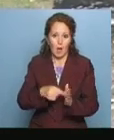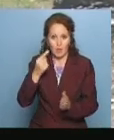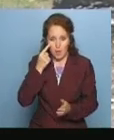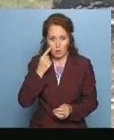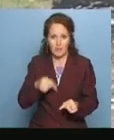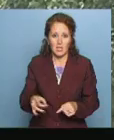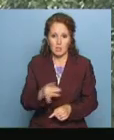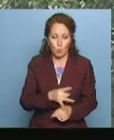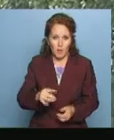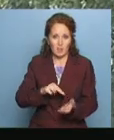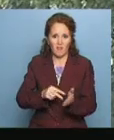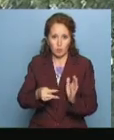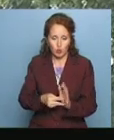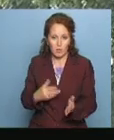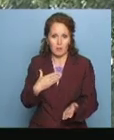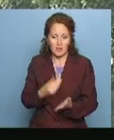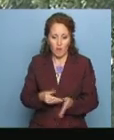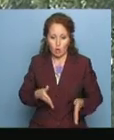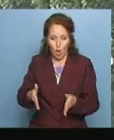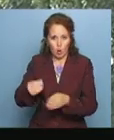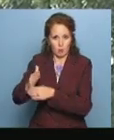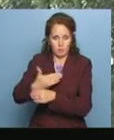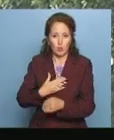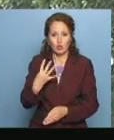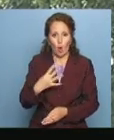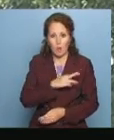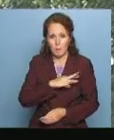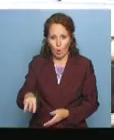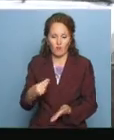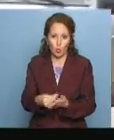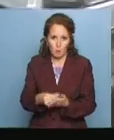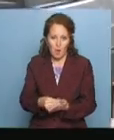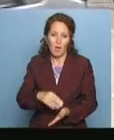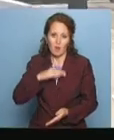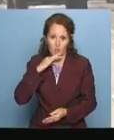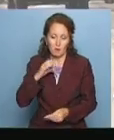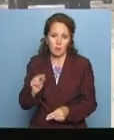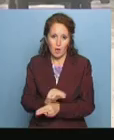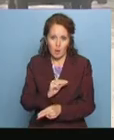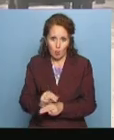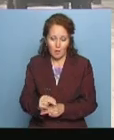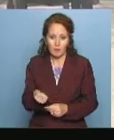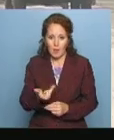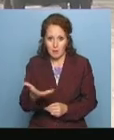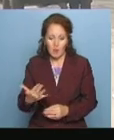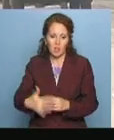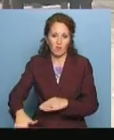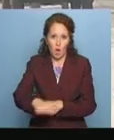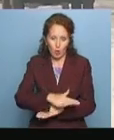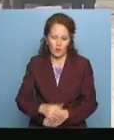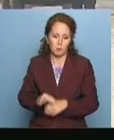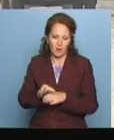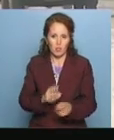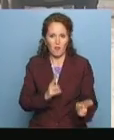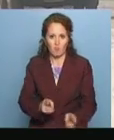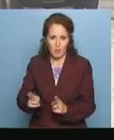республиканского бюджета на свои дороги получил 40 миллионов рублей. Средств хватит и на то, чтобы отремонтировать несколько дворов и привести в порядок